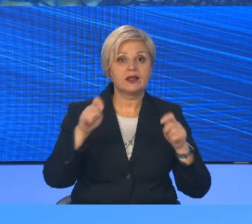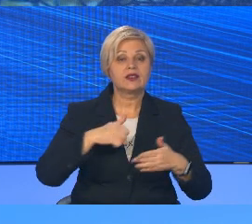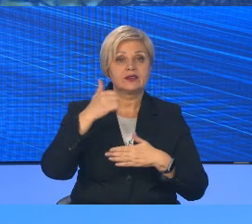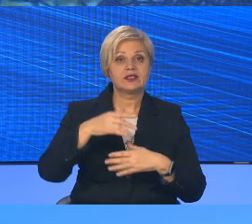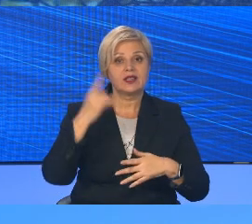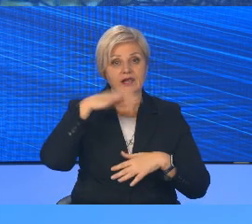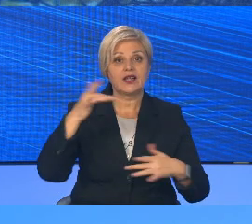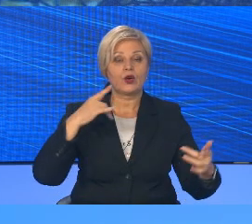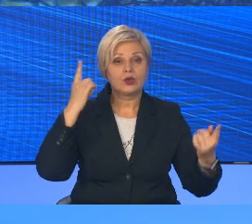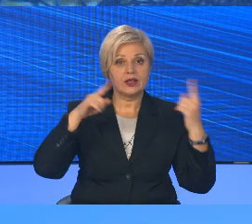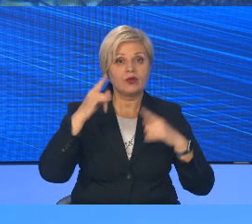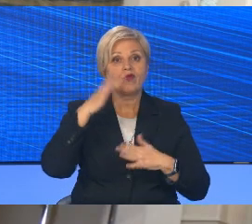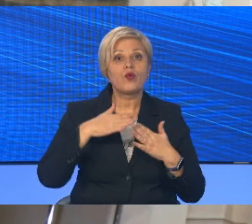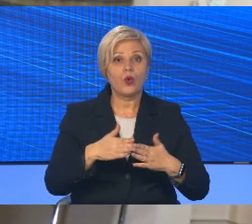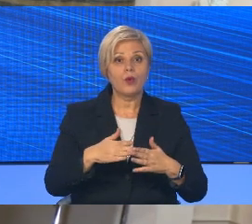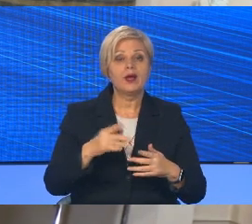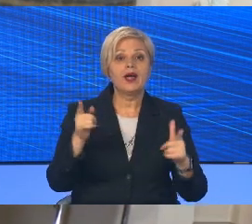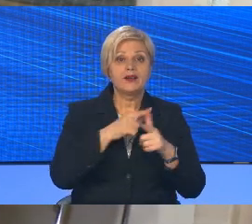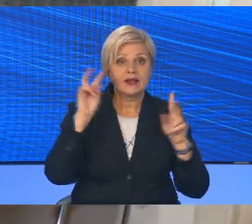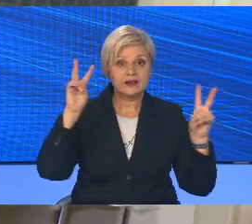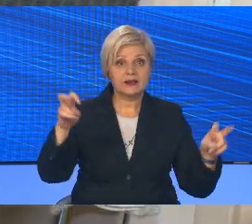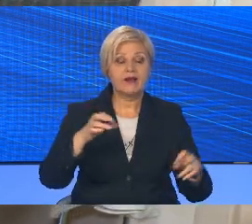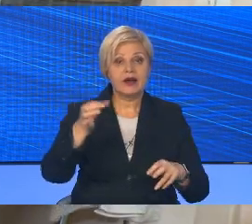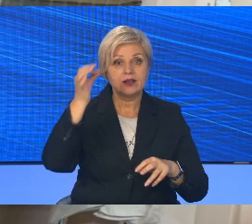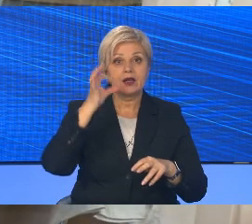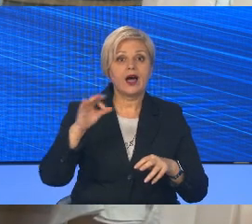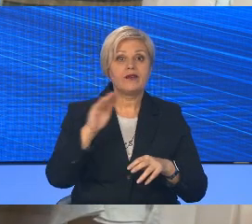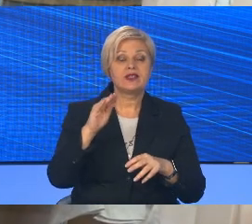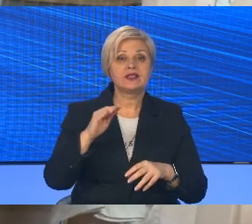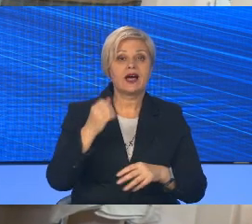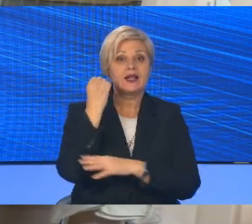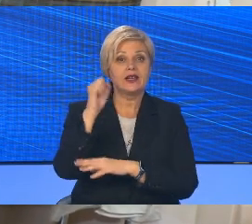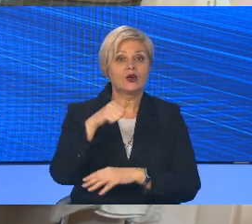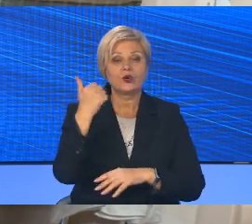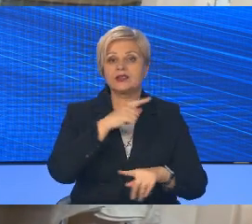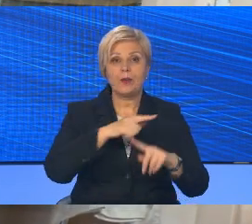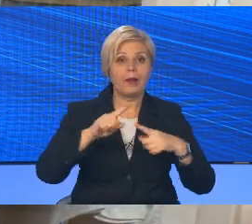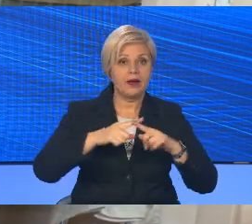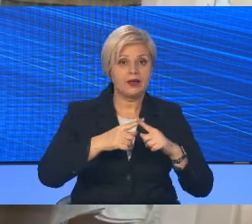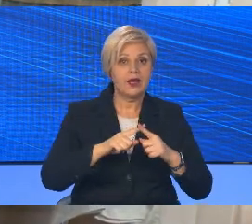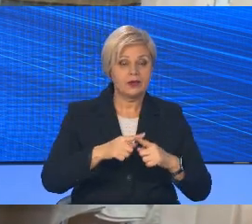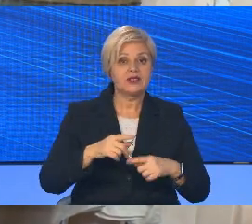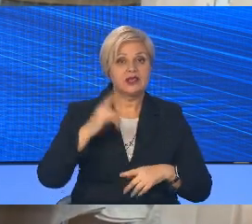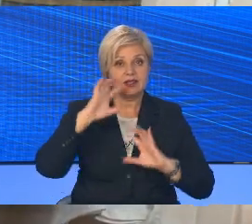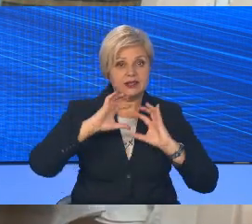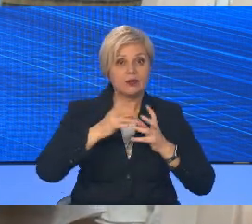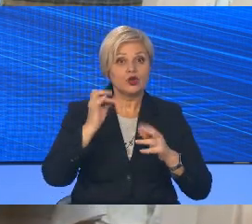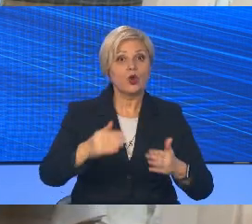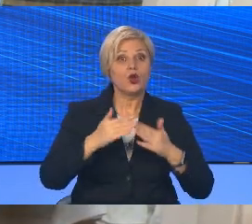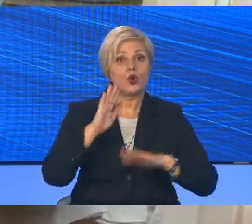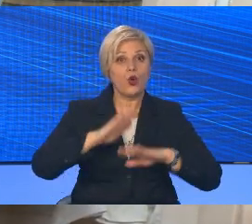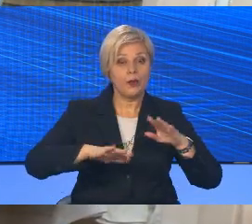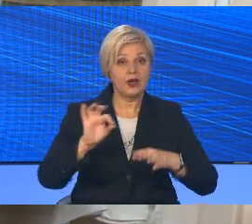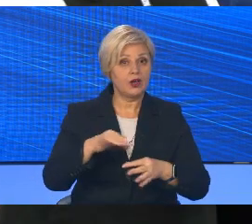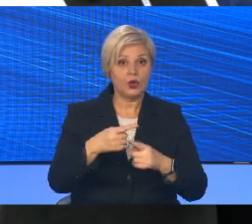народной творчести у Гомеле. Назва экспозиции нагадывает про официальный рекорд самой худкой майстрихи у свете. Але и гомельские рукодельницы